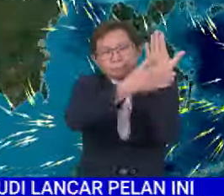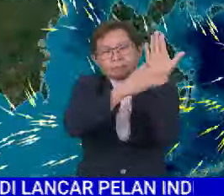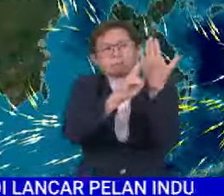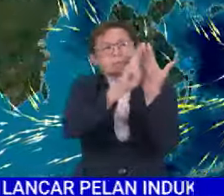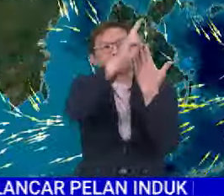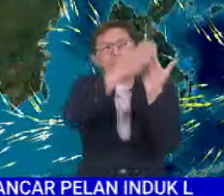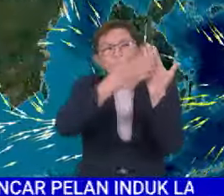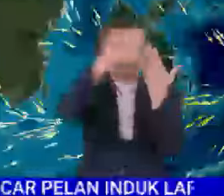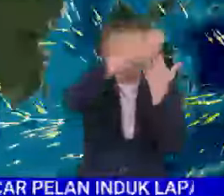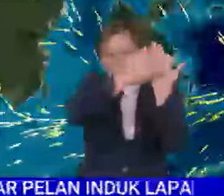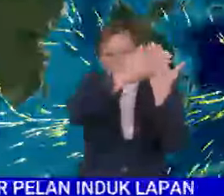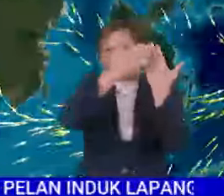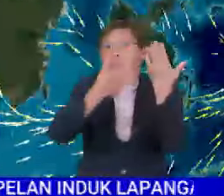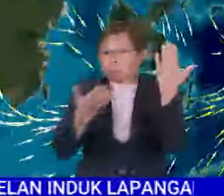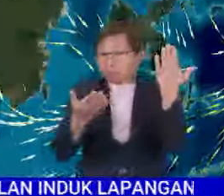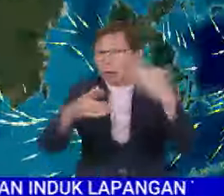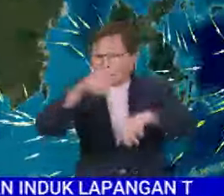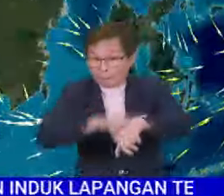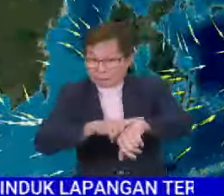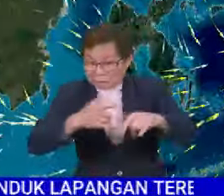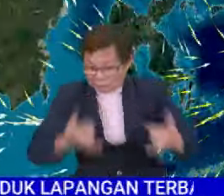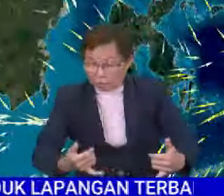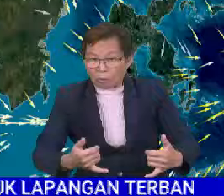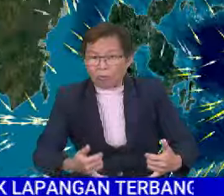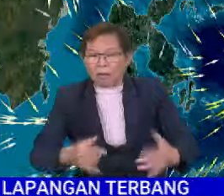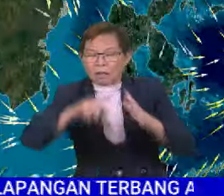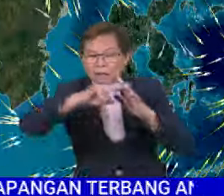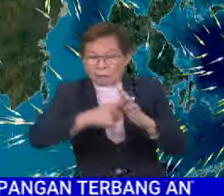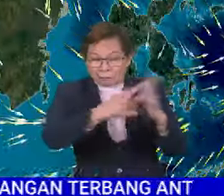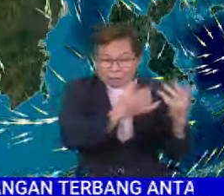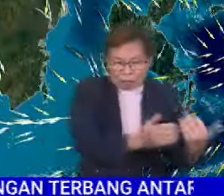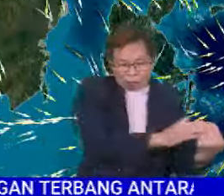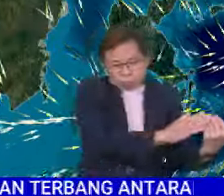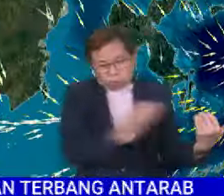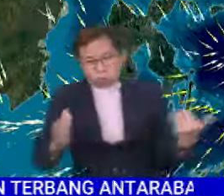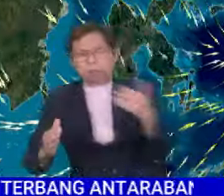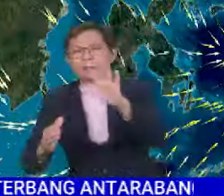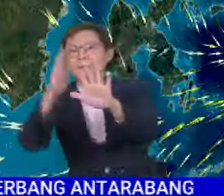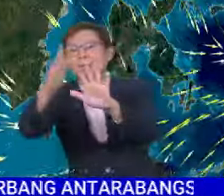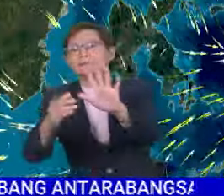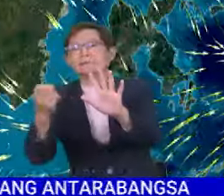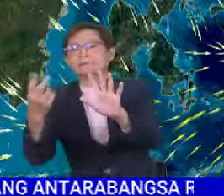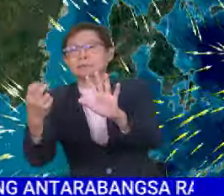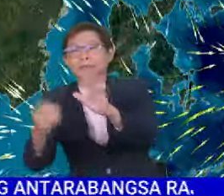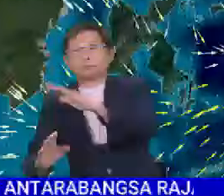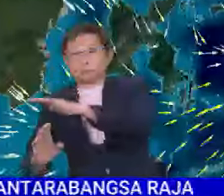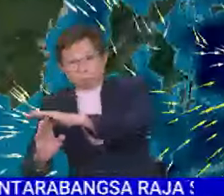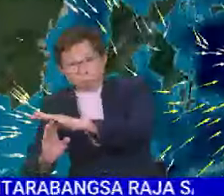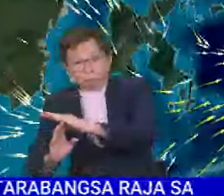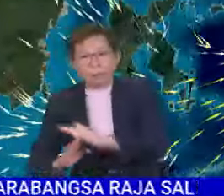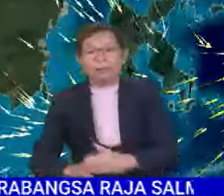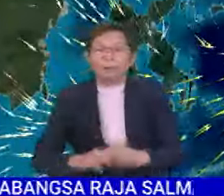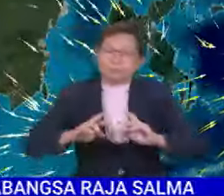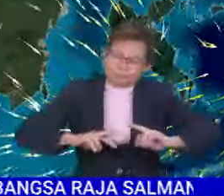di Semenanjung Malaysia, yang mana dalam tempoh ini kita jangkakan bermula pada hari ini sehingga ke 5 Disember nanti, yang mana ianya